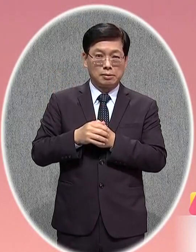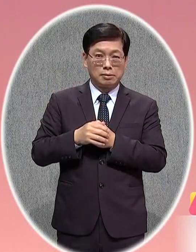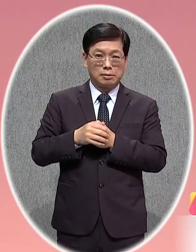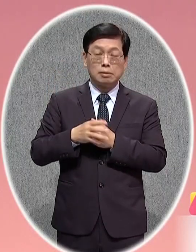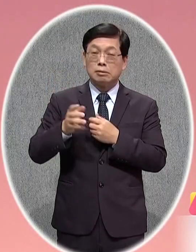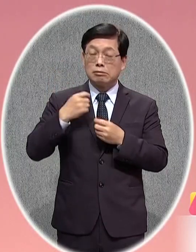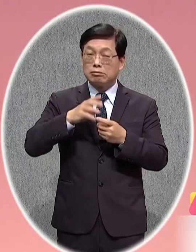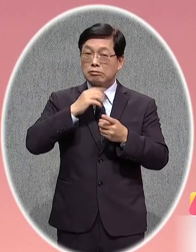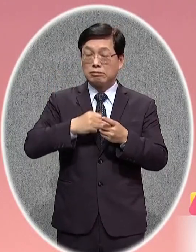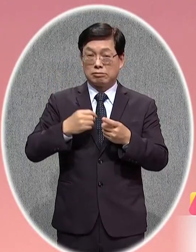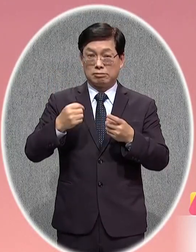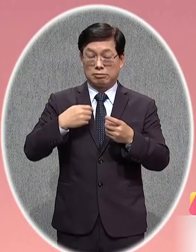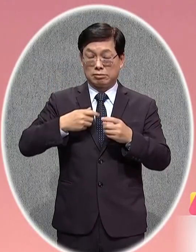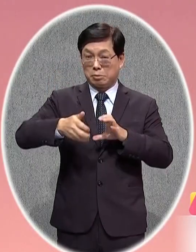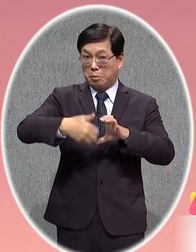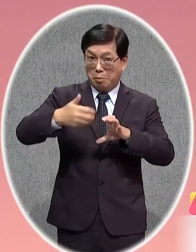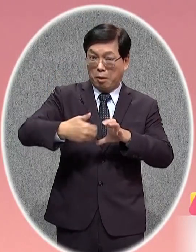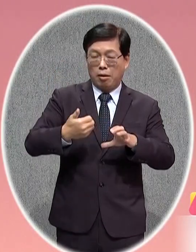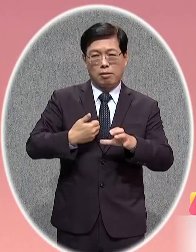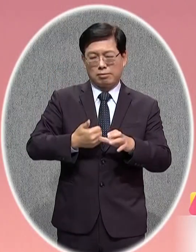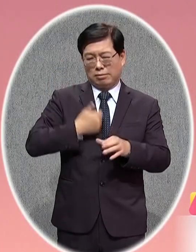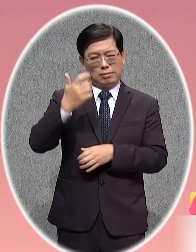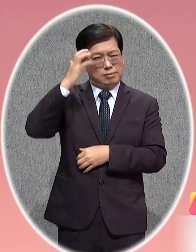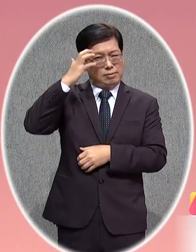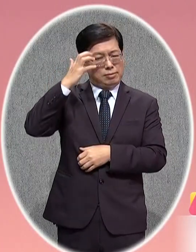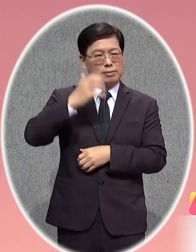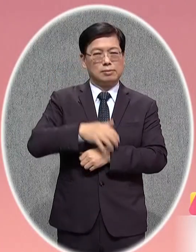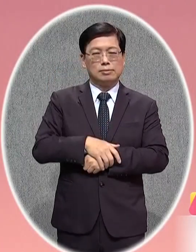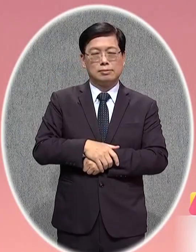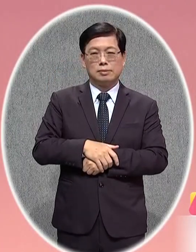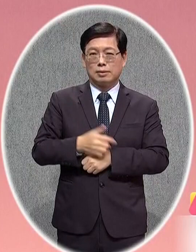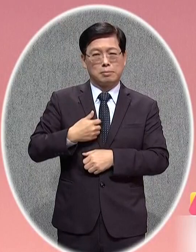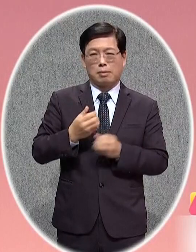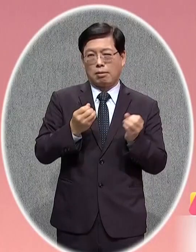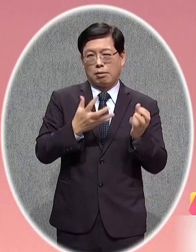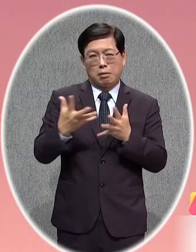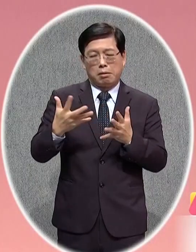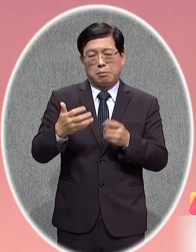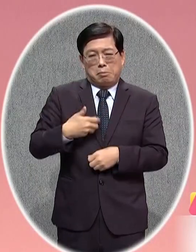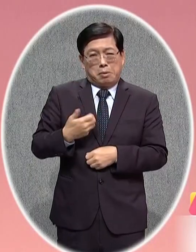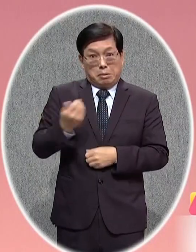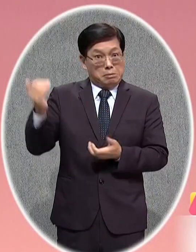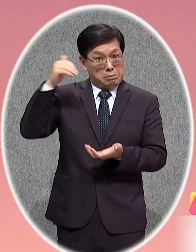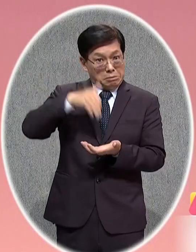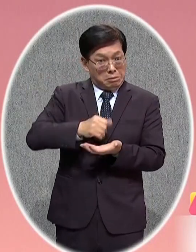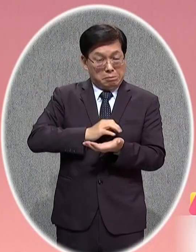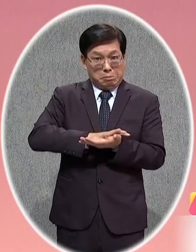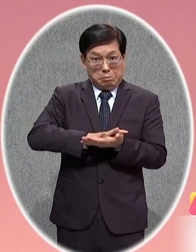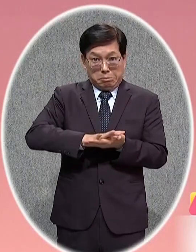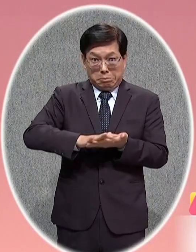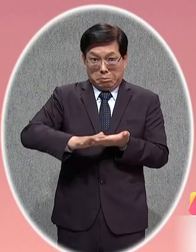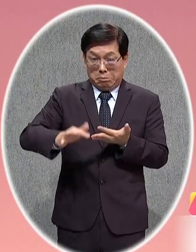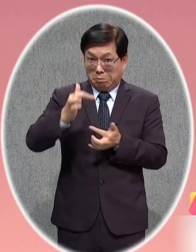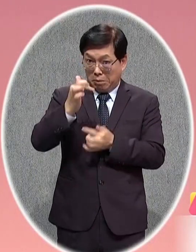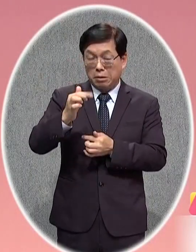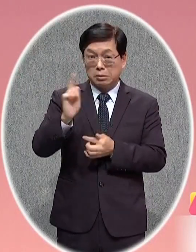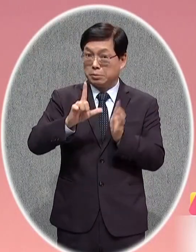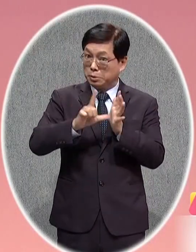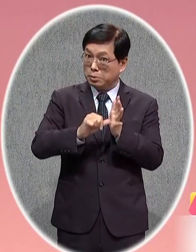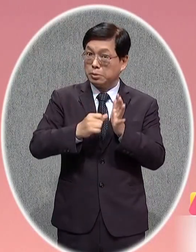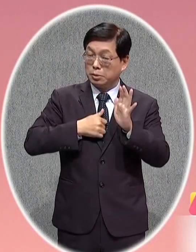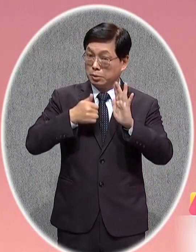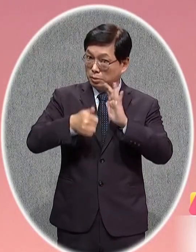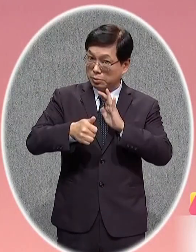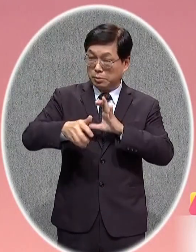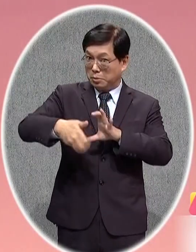这个清淤的这个过程是一个非常复杂的过程，我们没有办法知道你清淤到底是什么时候清